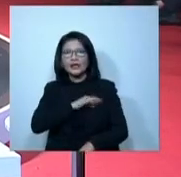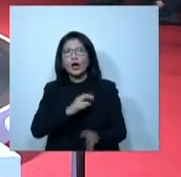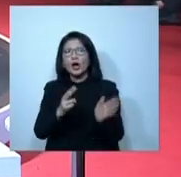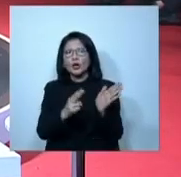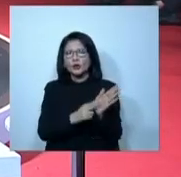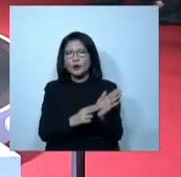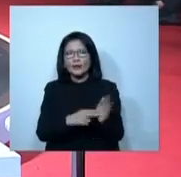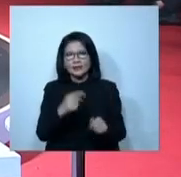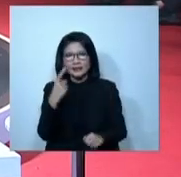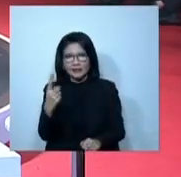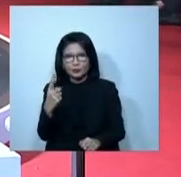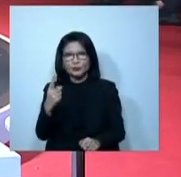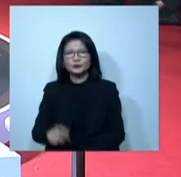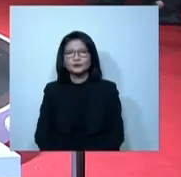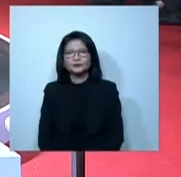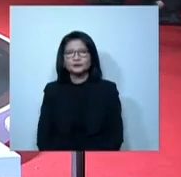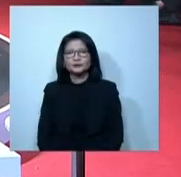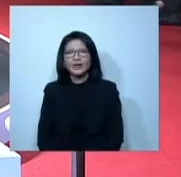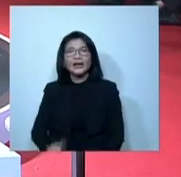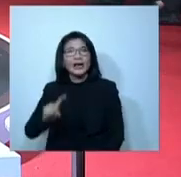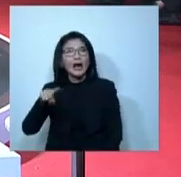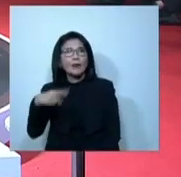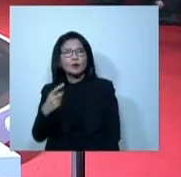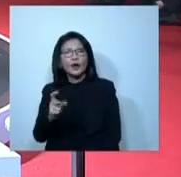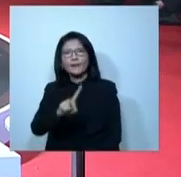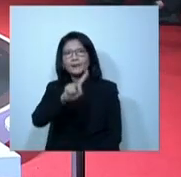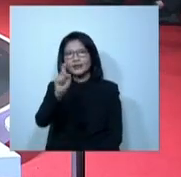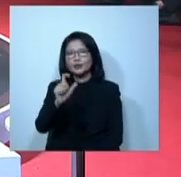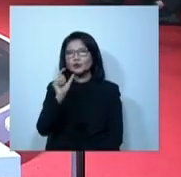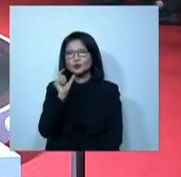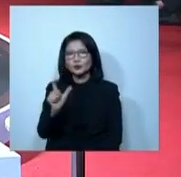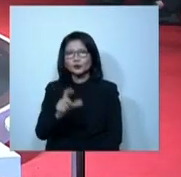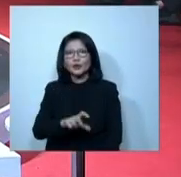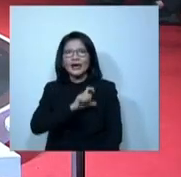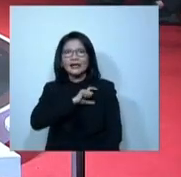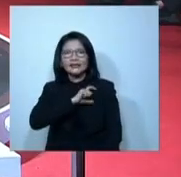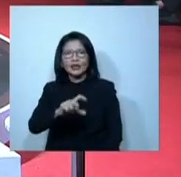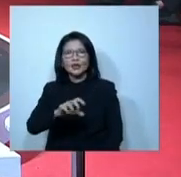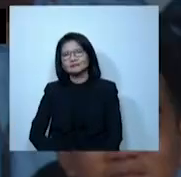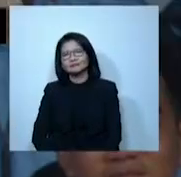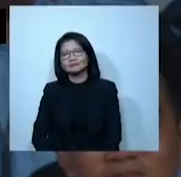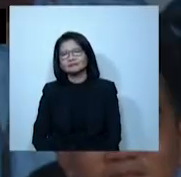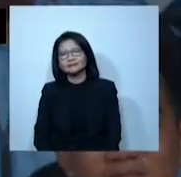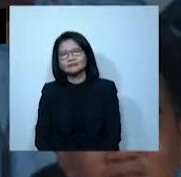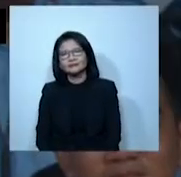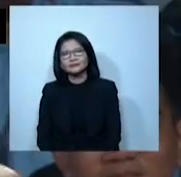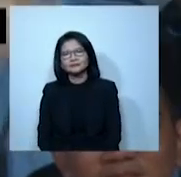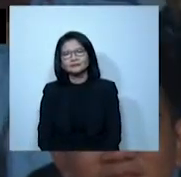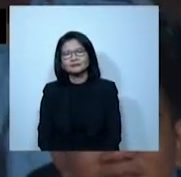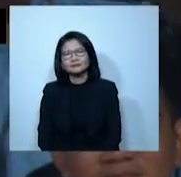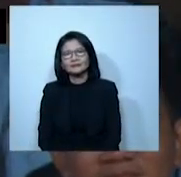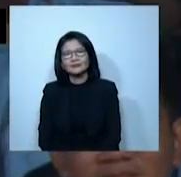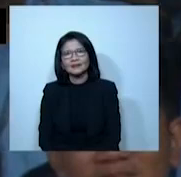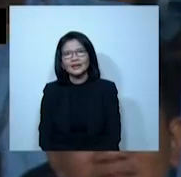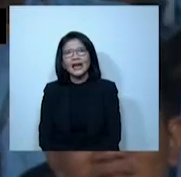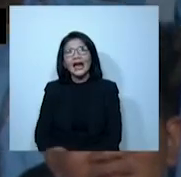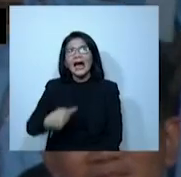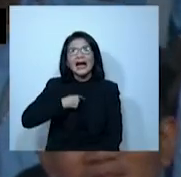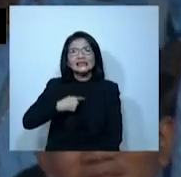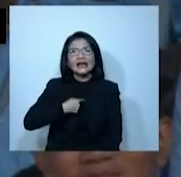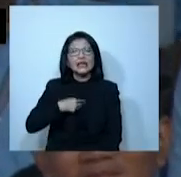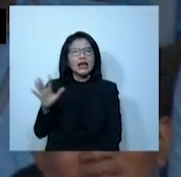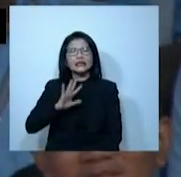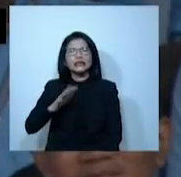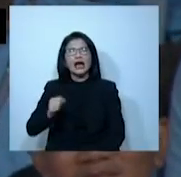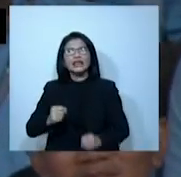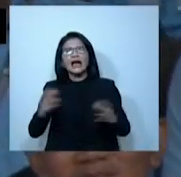diberikan ruang untuk memberikan tanggapan balik terhadap komentar yang diberikan oleh pasangan calon yang lain. Nah, baru kemudian di sesi berikutnya